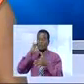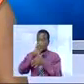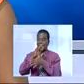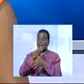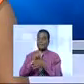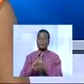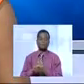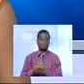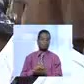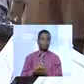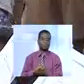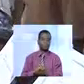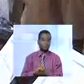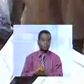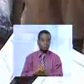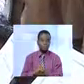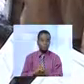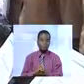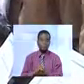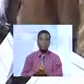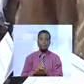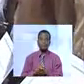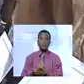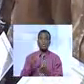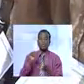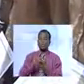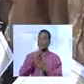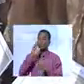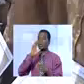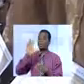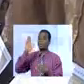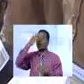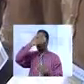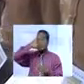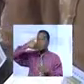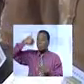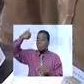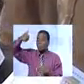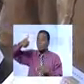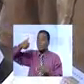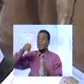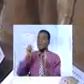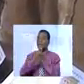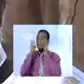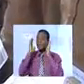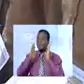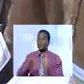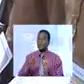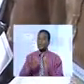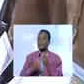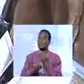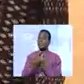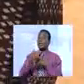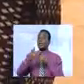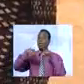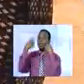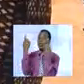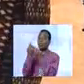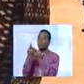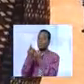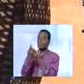Eugène Atoubé. Ce sont les meilleurs élèves par promotion et ceux ayant obtenu